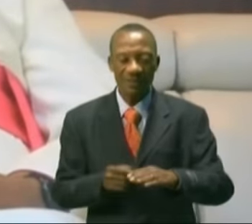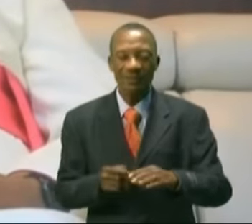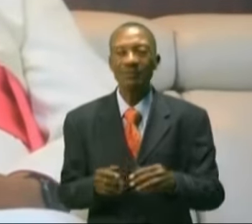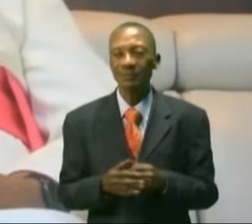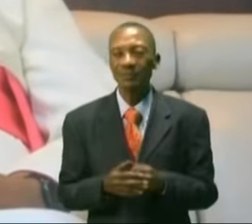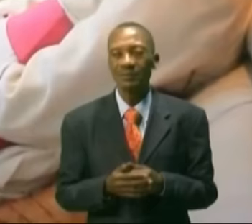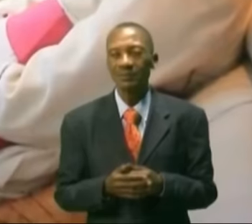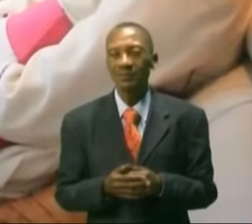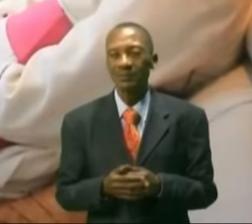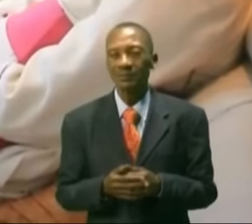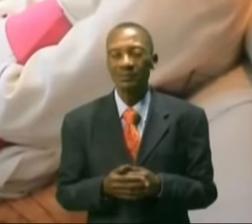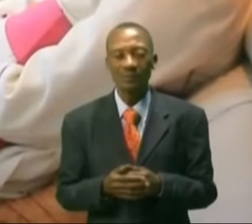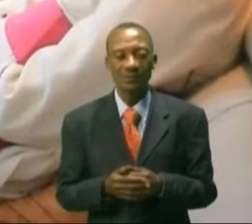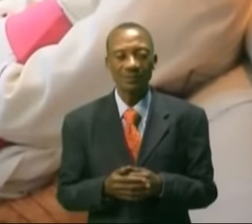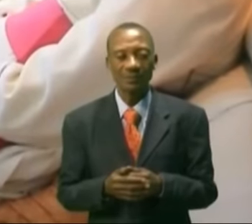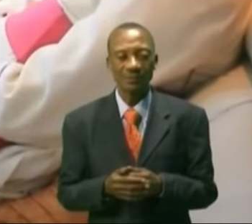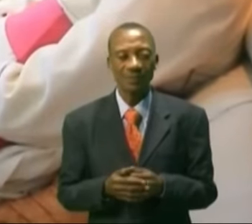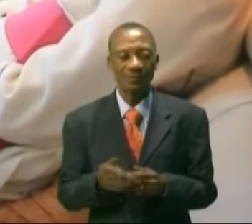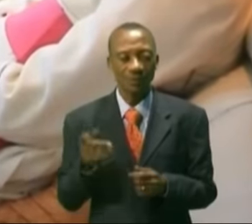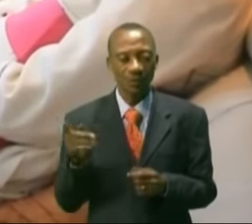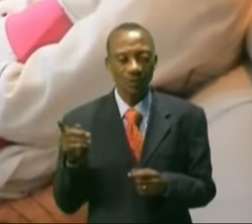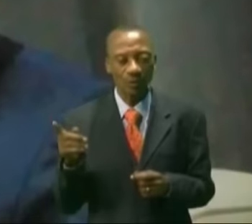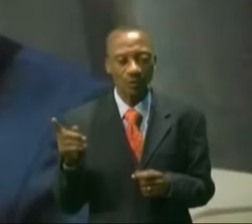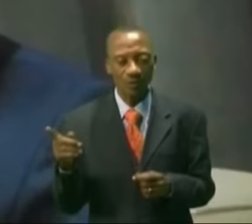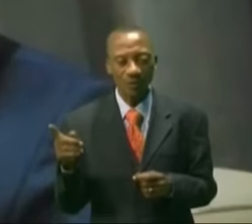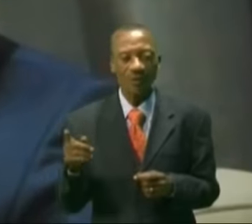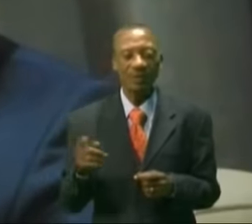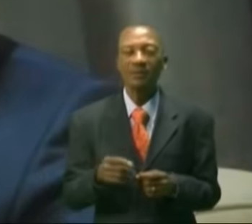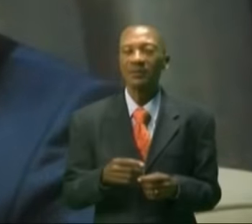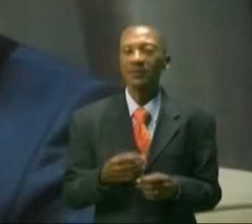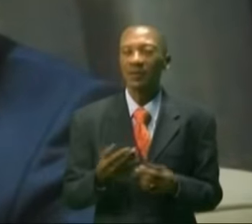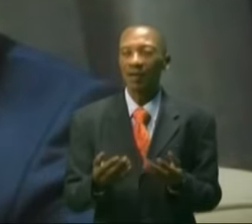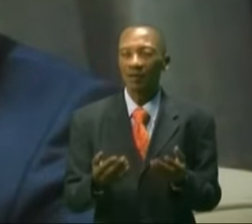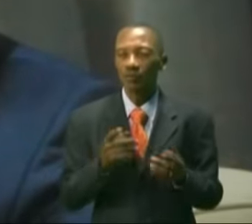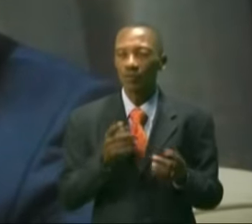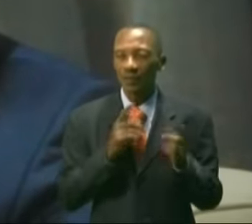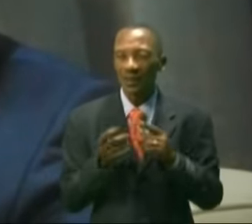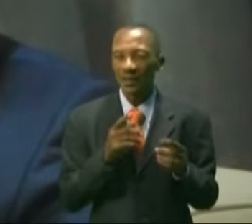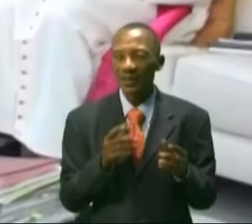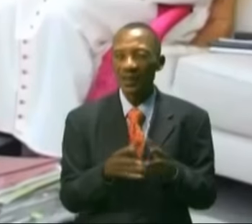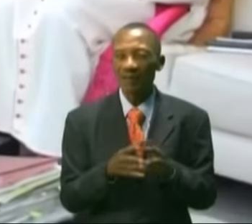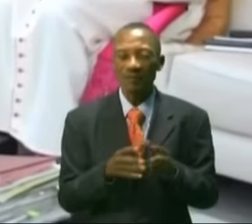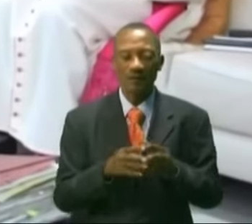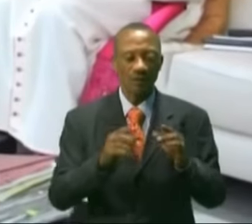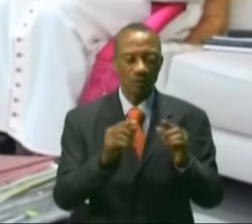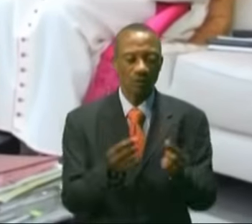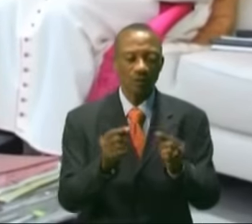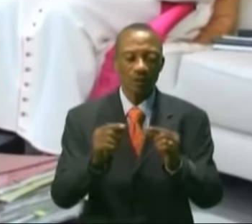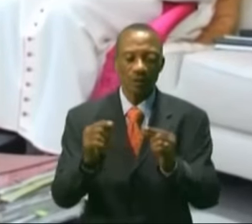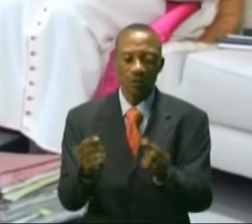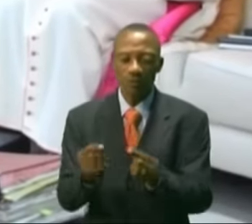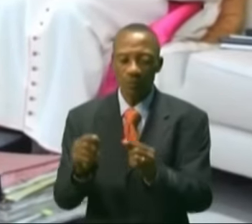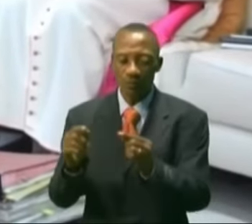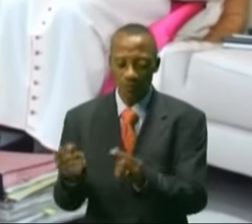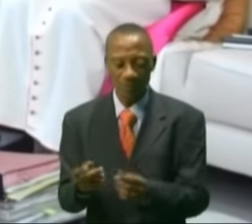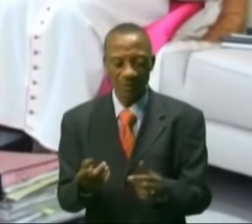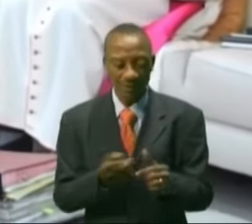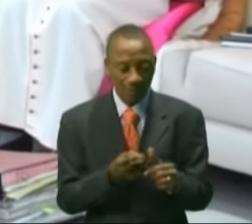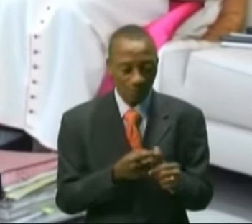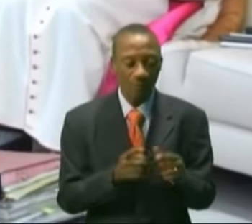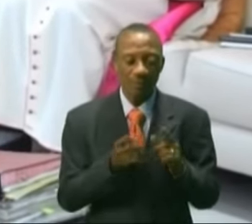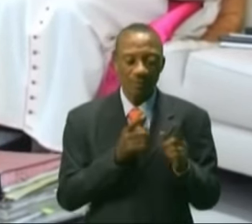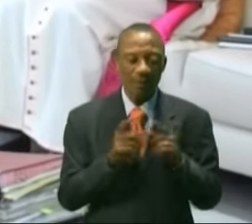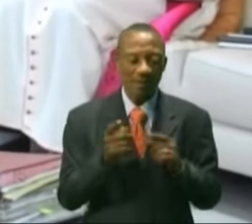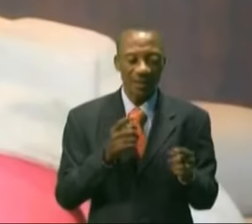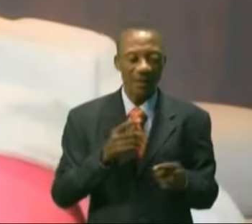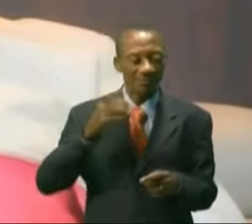dispositions légales dans l'exercice des confessions religieuses. C'est ainsi qu'il a échangé avec Mgr Donatien Tcholé